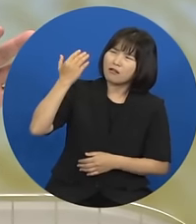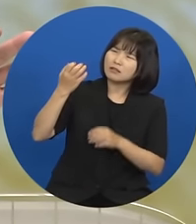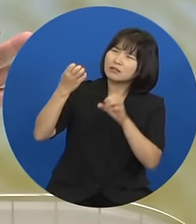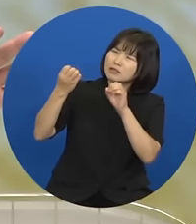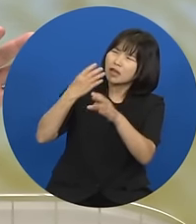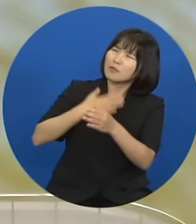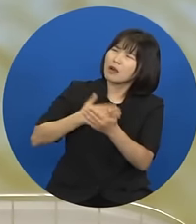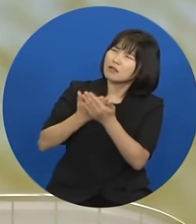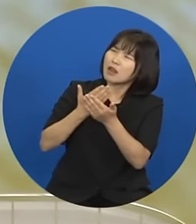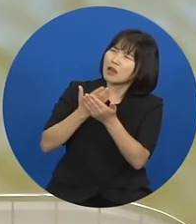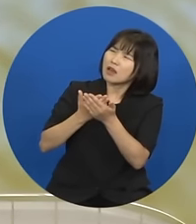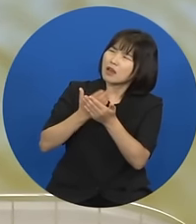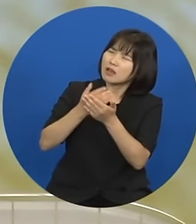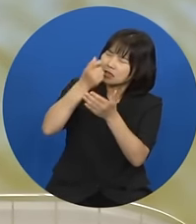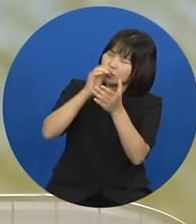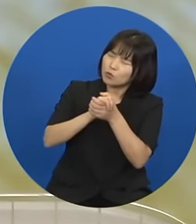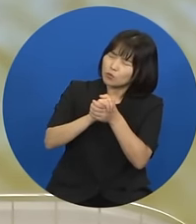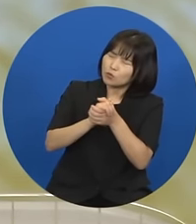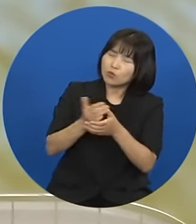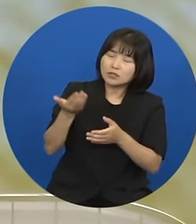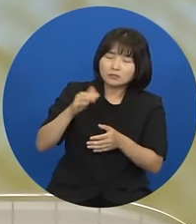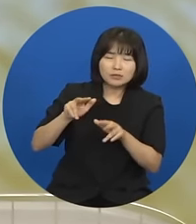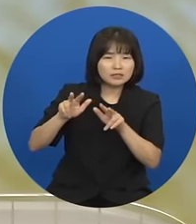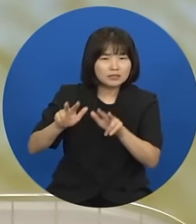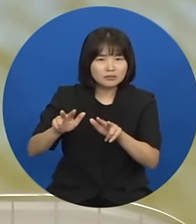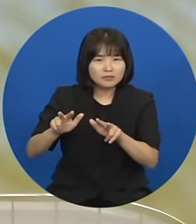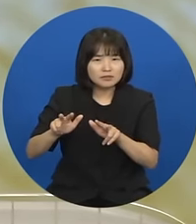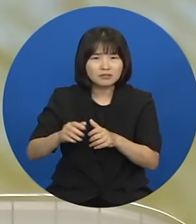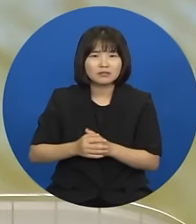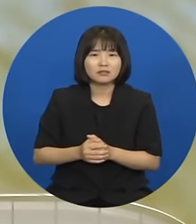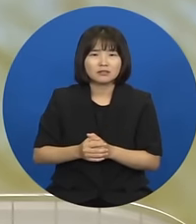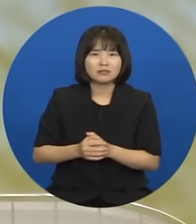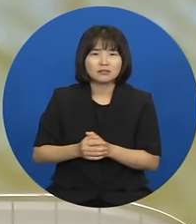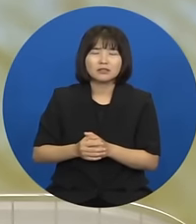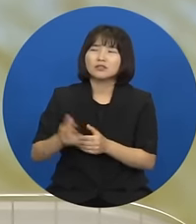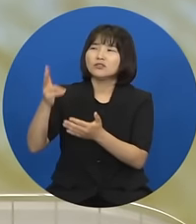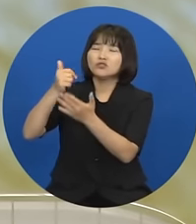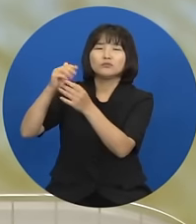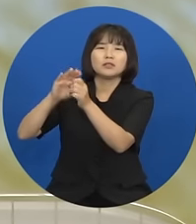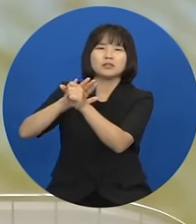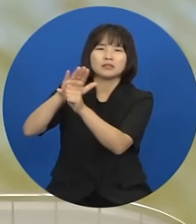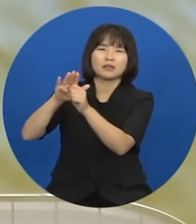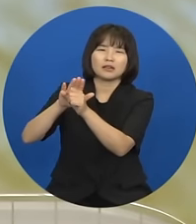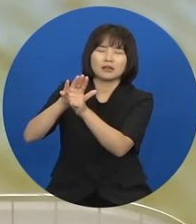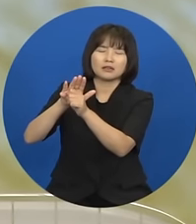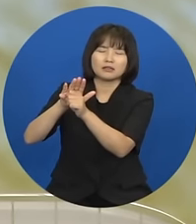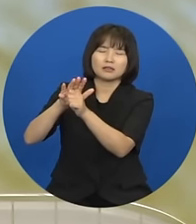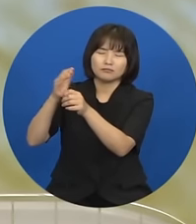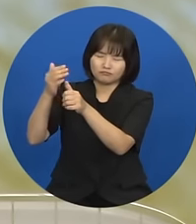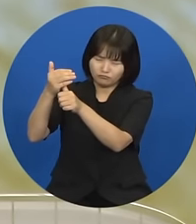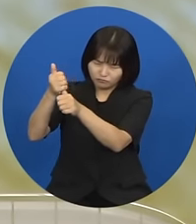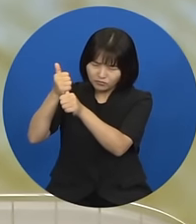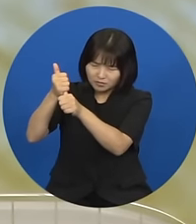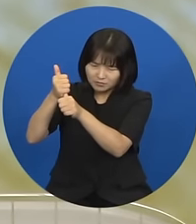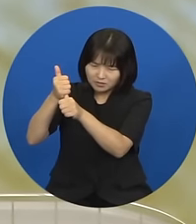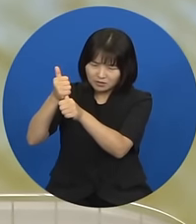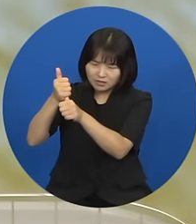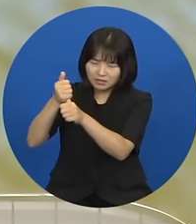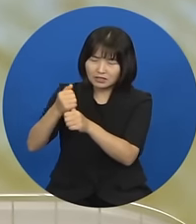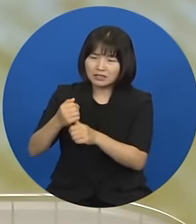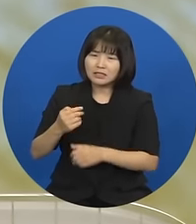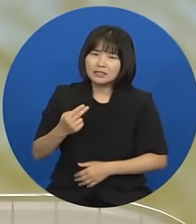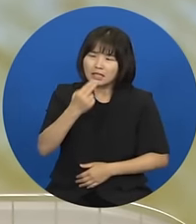구했다면 이제는 부인할 수 없이 선명한 주님의 사랑을 붙잡습니다. 생명을